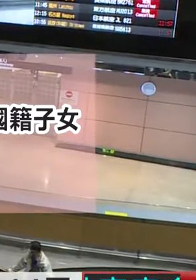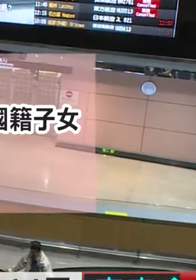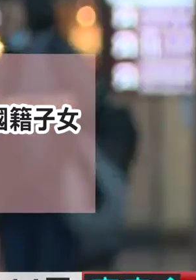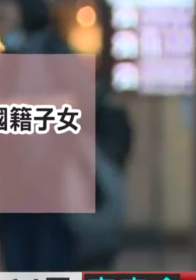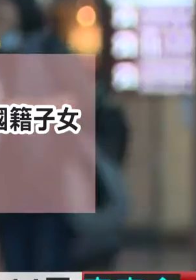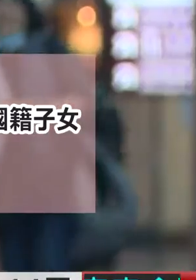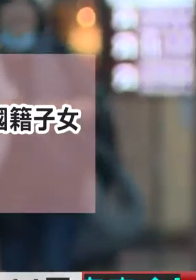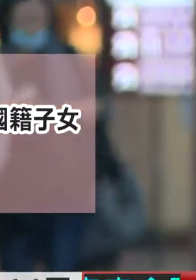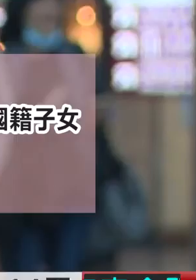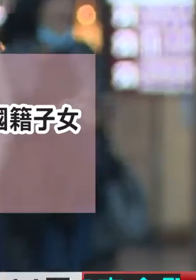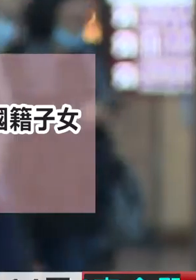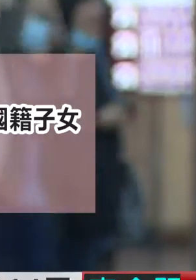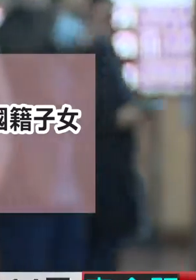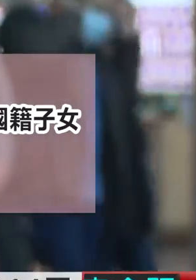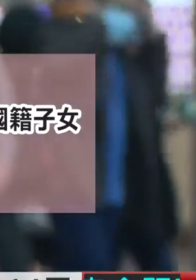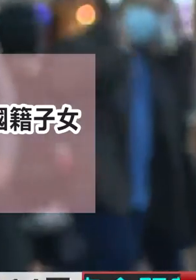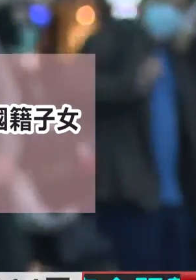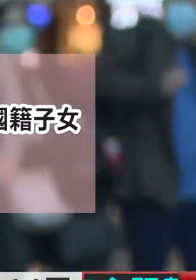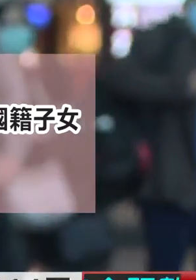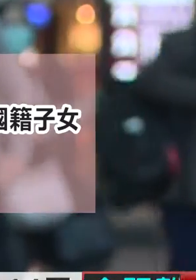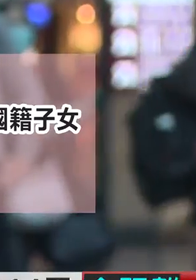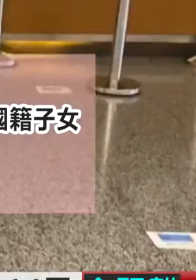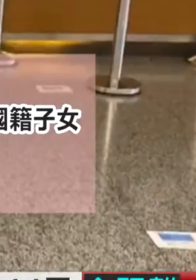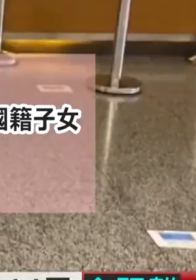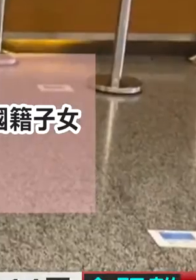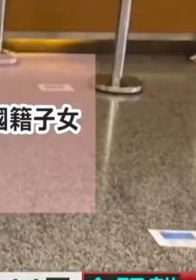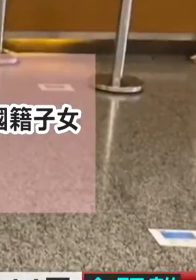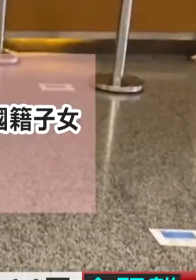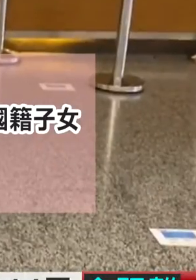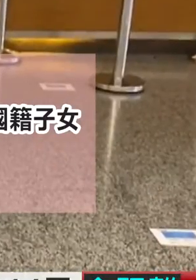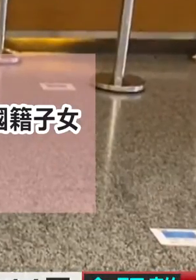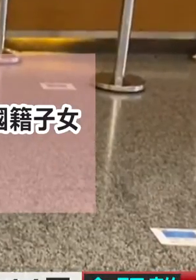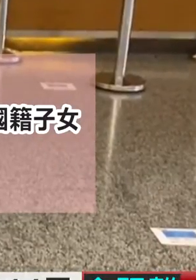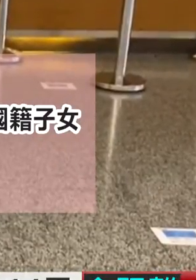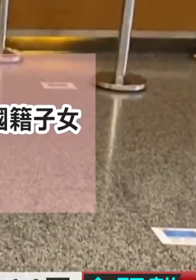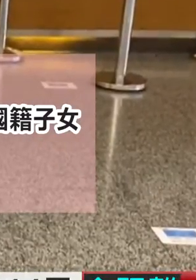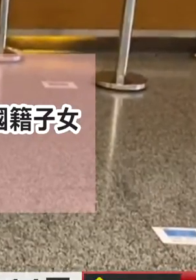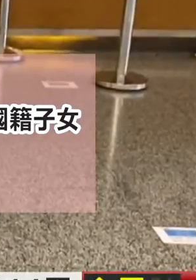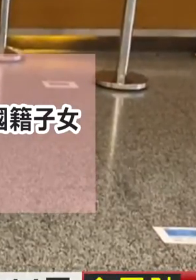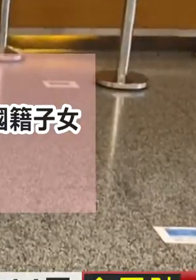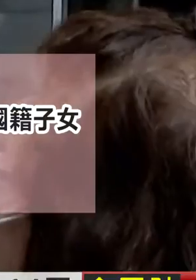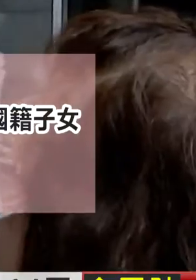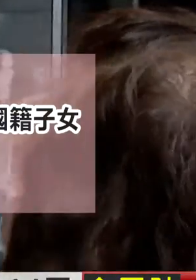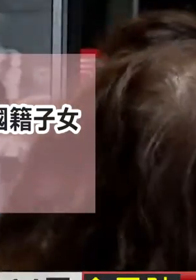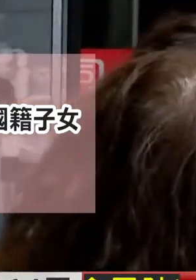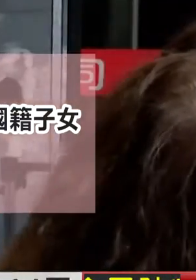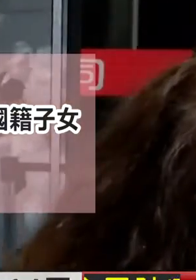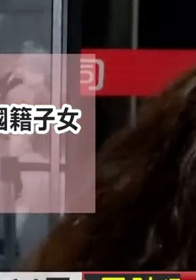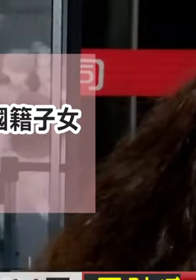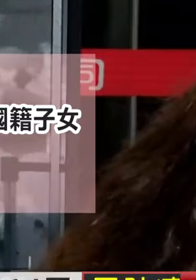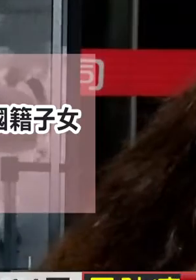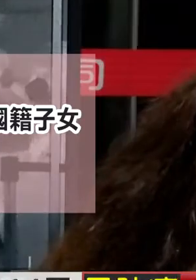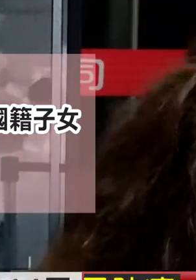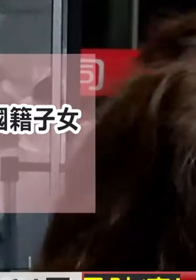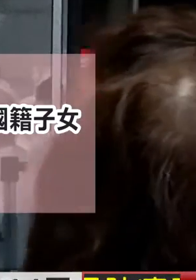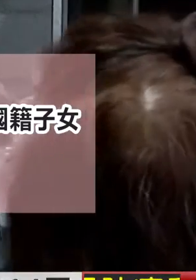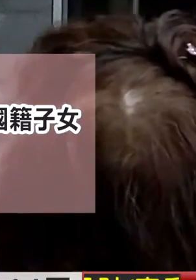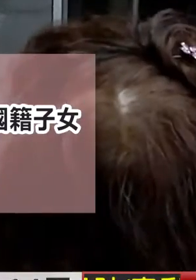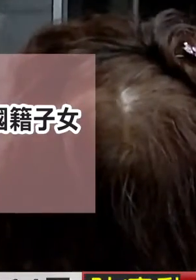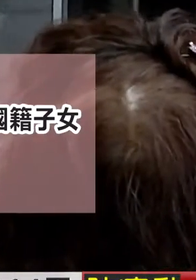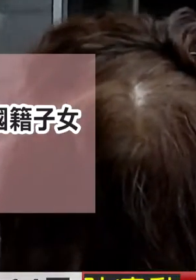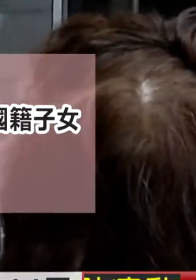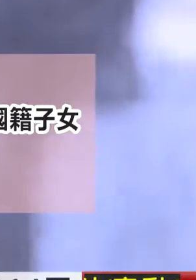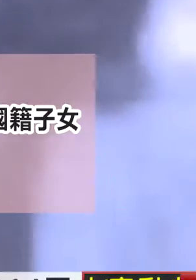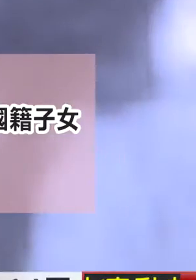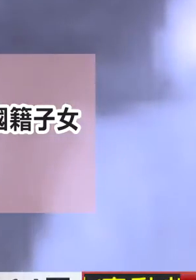证2到6岁以下中国籍子女申请入境，但前提条件必须要有父母亲陪同，且入